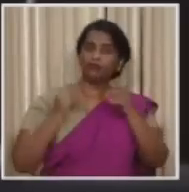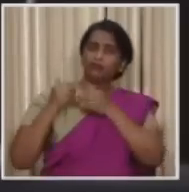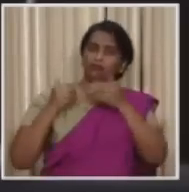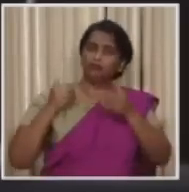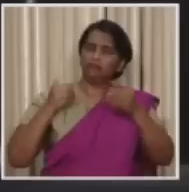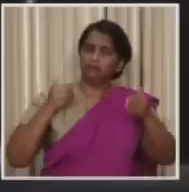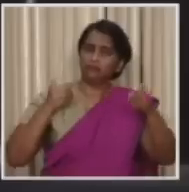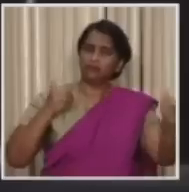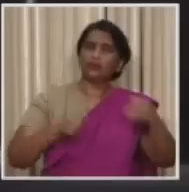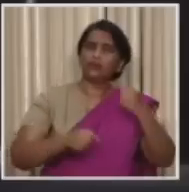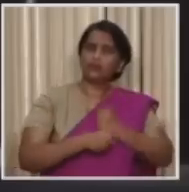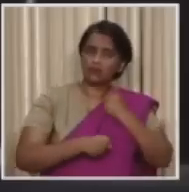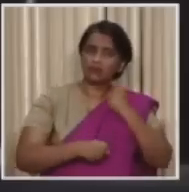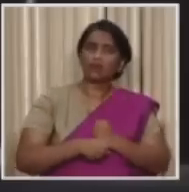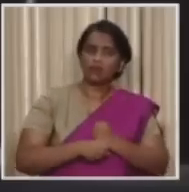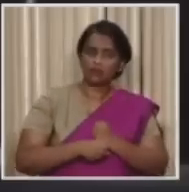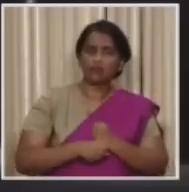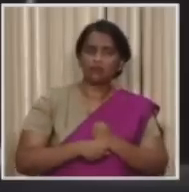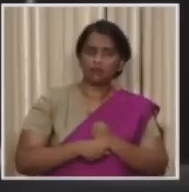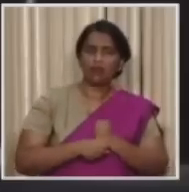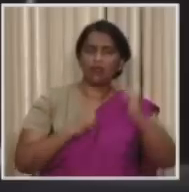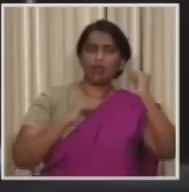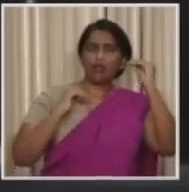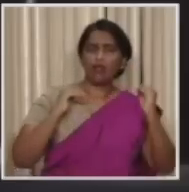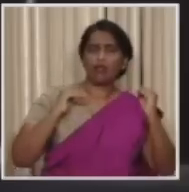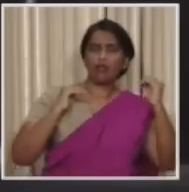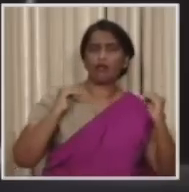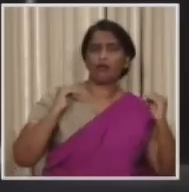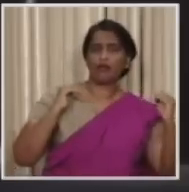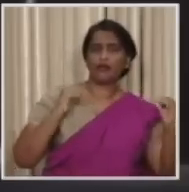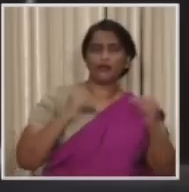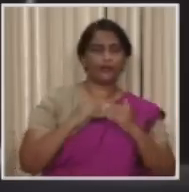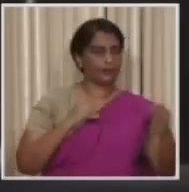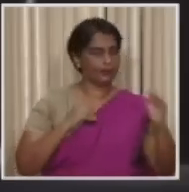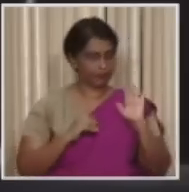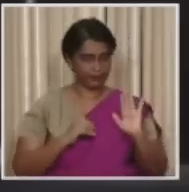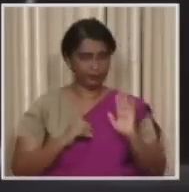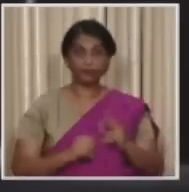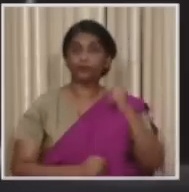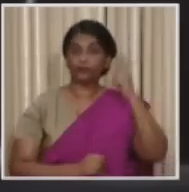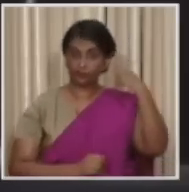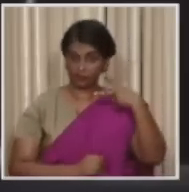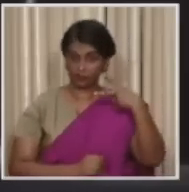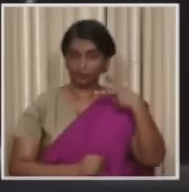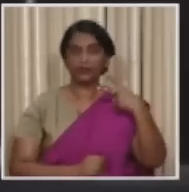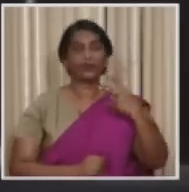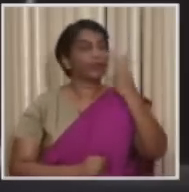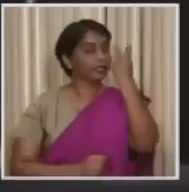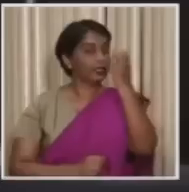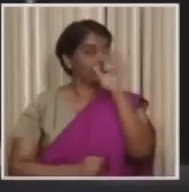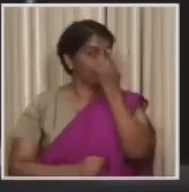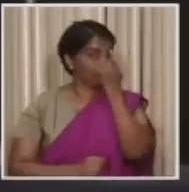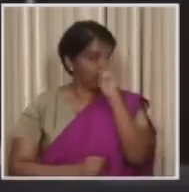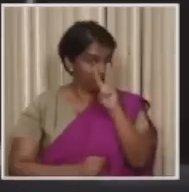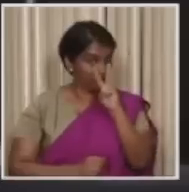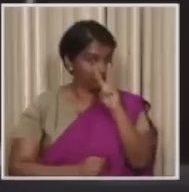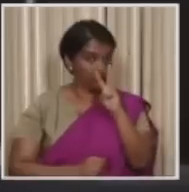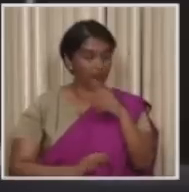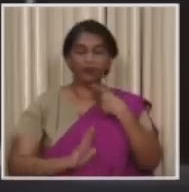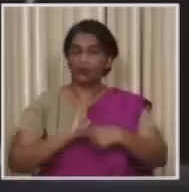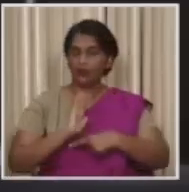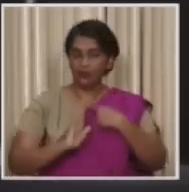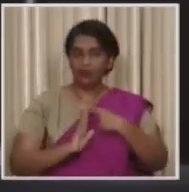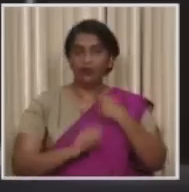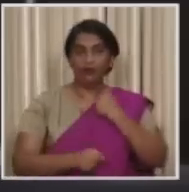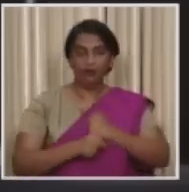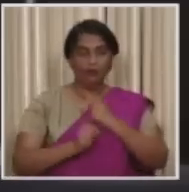මේන ඕනේ ආණ්ඩුවක් ඒකට ඊට වඩා අඩු මට්ටමකින් පවත්වාගෙන යන්න ඕනේ. දෙක 2013 ලංකාවේ